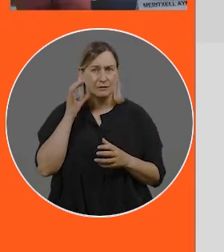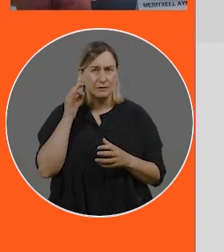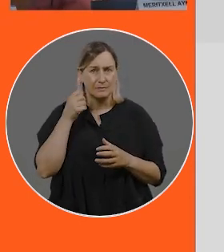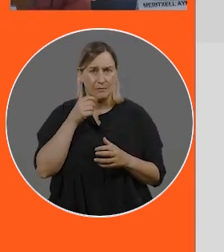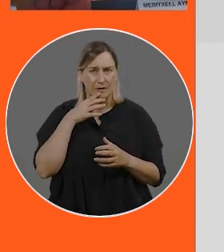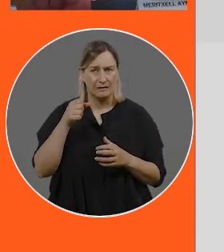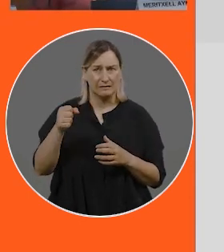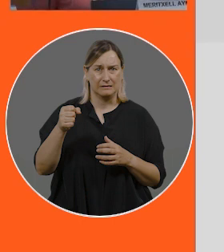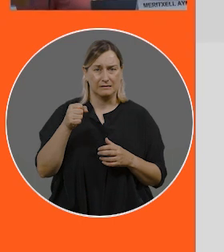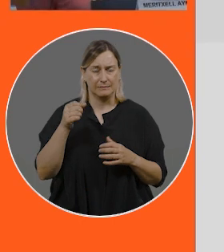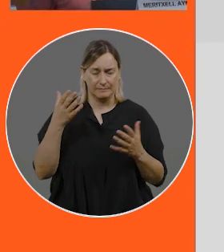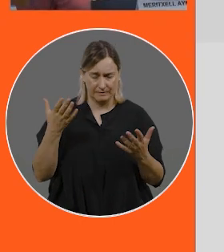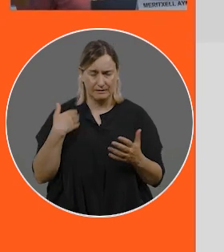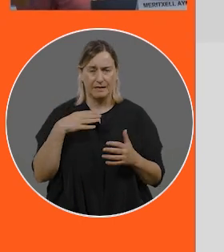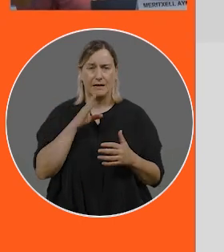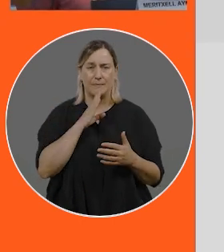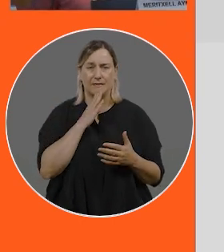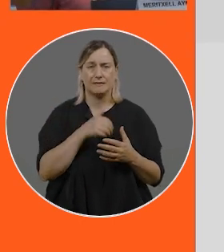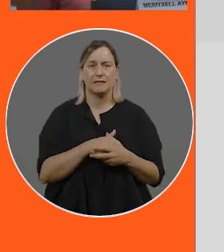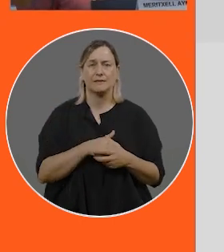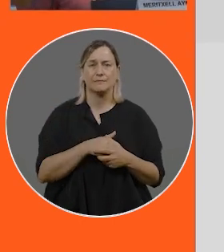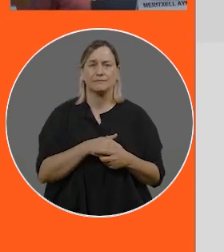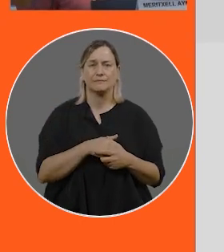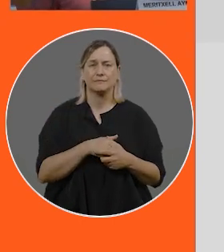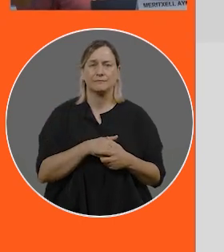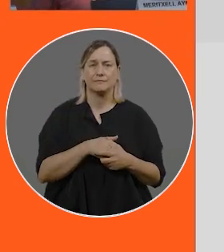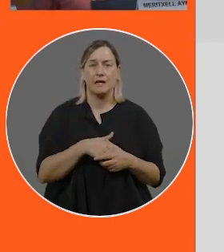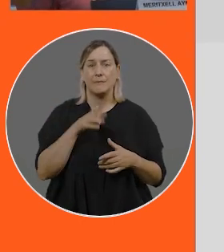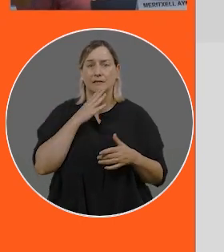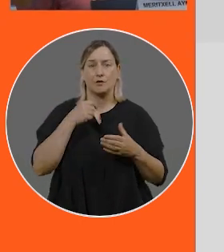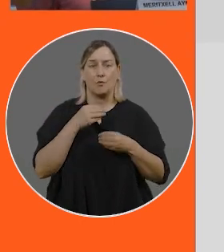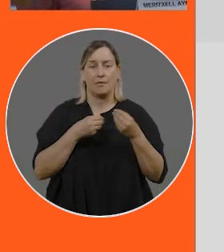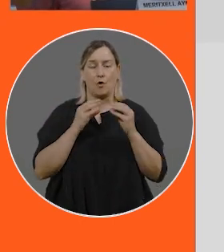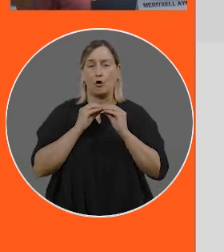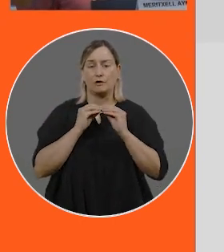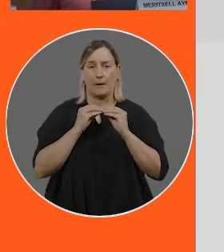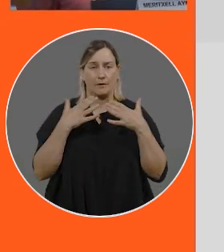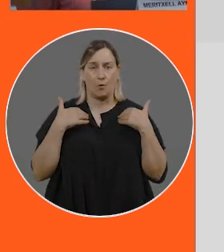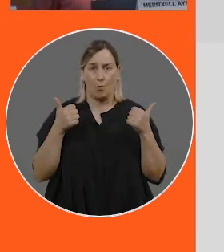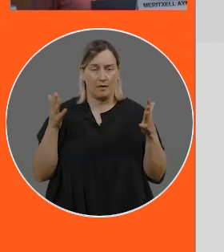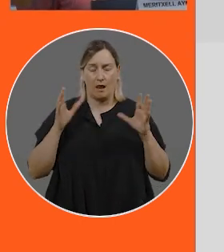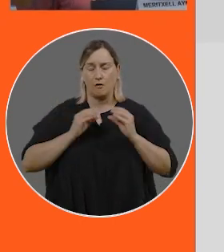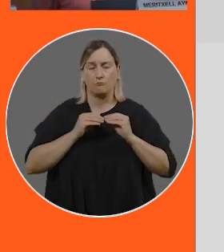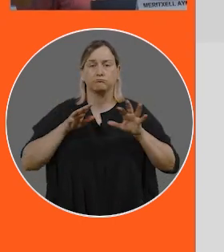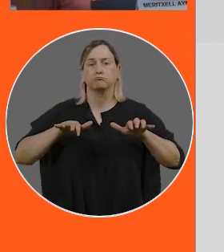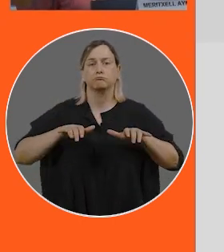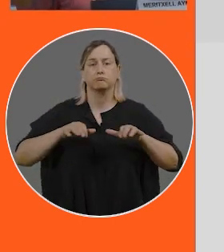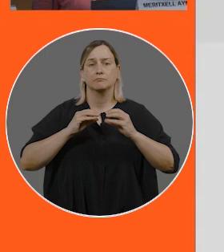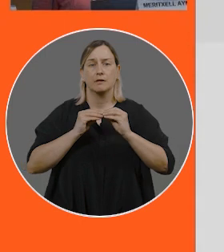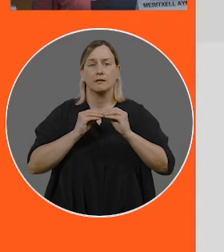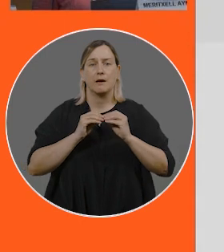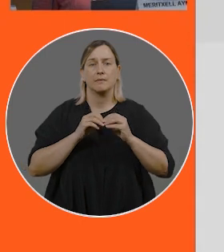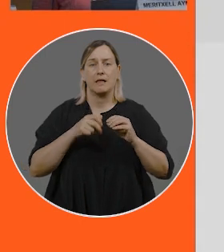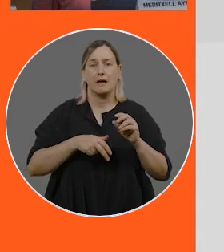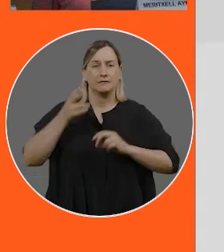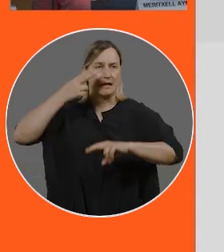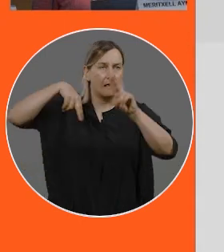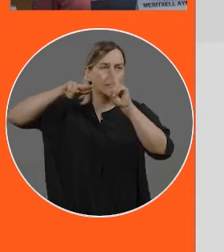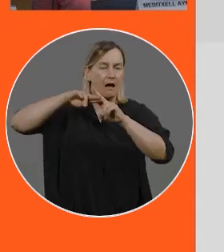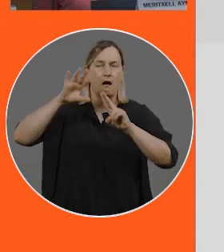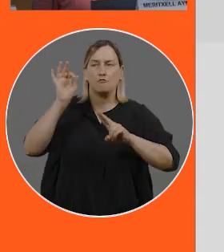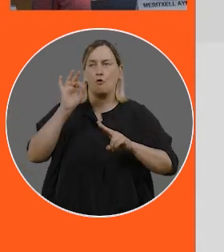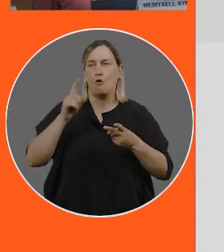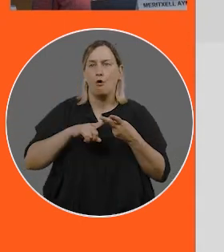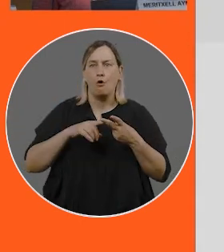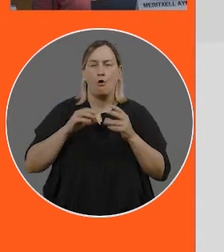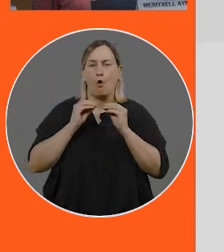Vale. Què ens pot passar? Ens pot passar que estiguem fent un tràmit qualsevol a la web de la Generalitat, a la web de, jo què